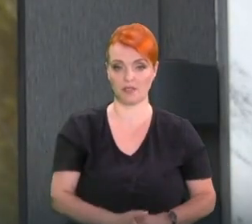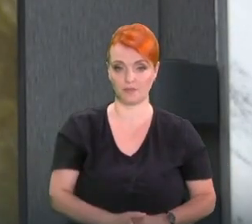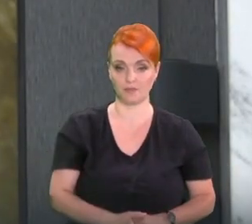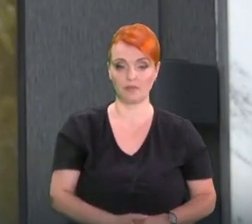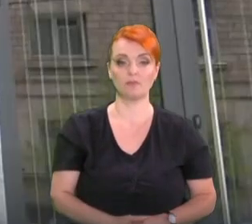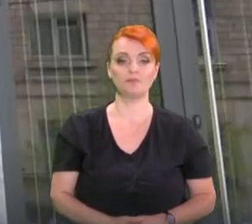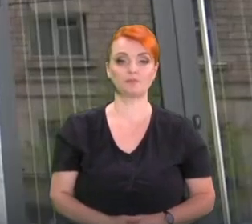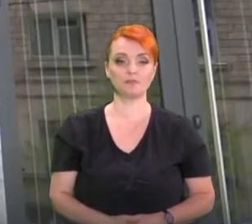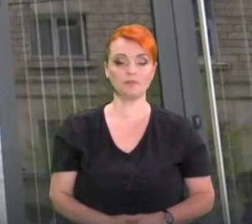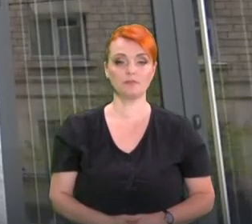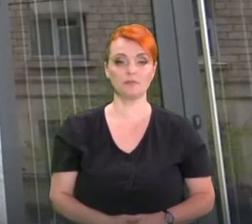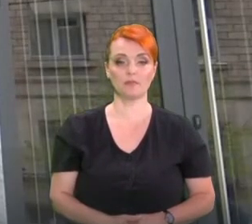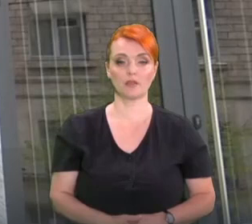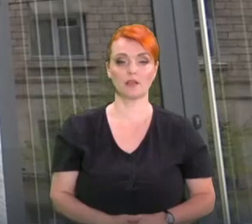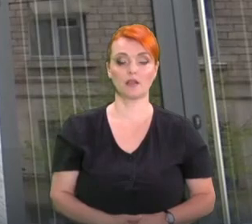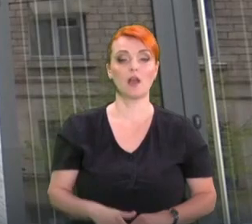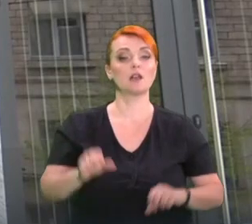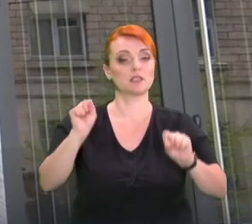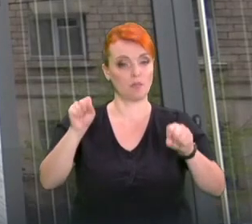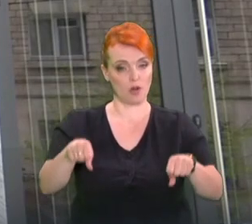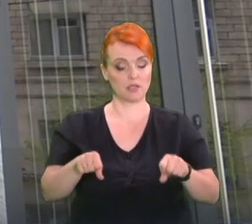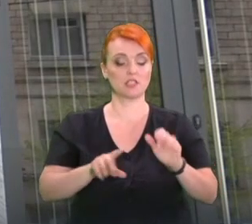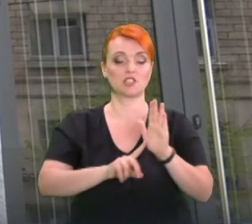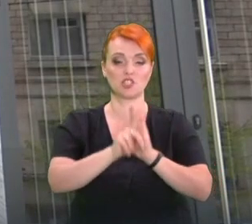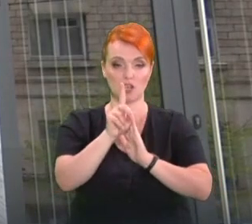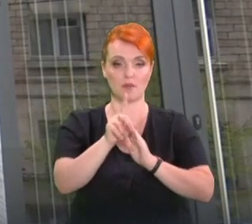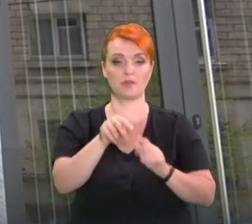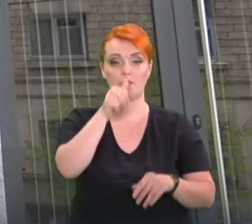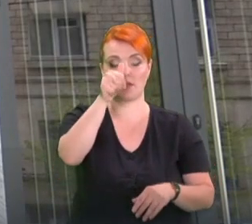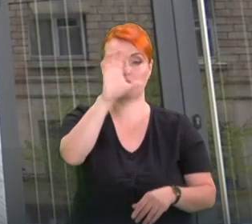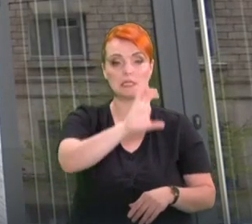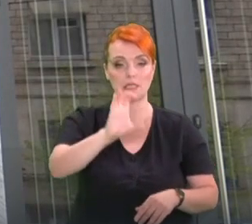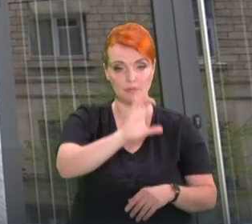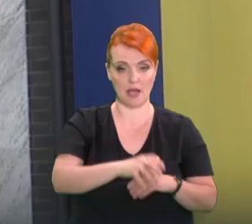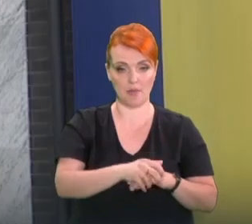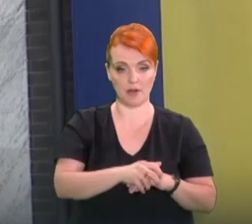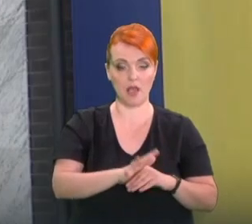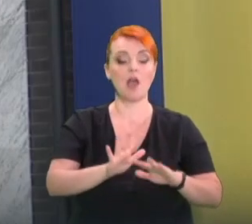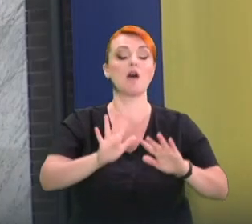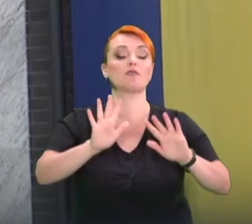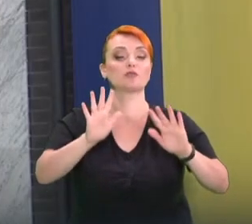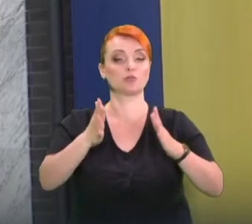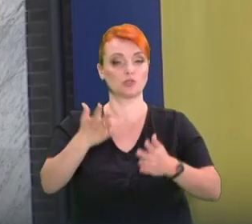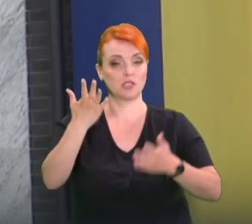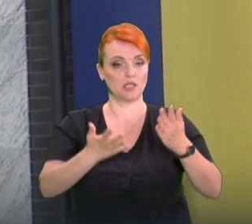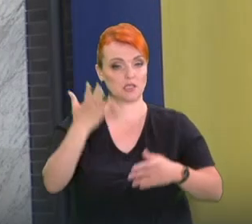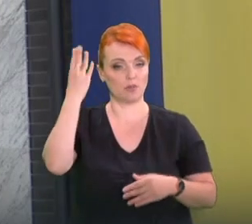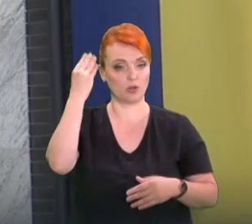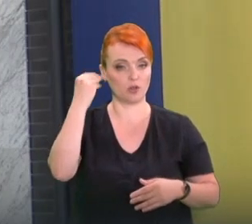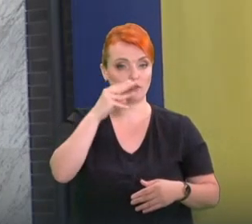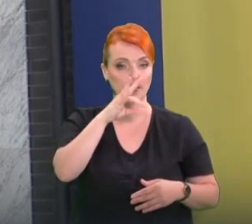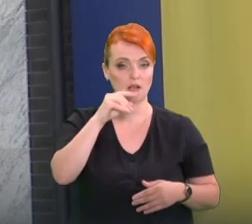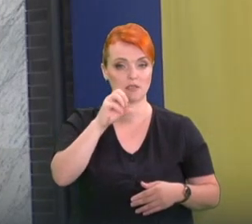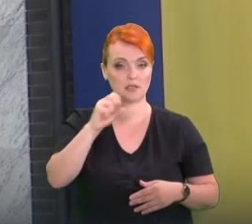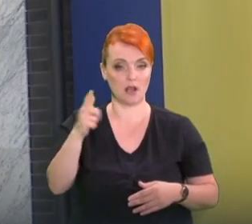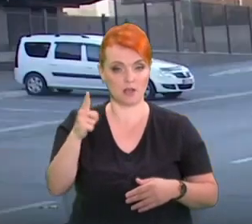gestiunea Moldova Transgaz. Acest lucru se va putea întâmpla la mijlocul lunii septembrie, în cazul în care Moldova Transgaz nu va finaliza procesul